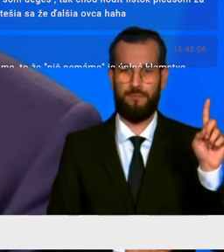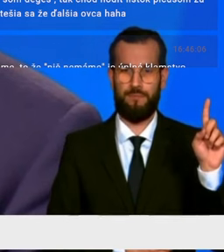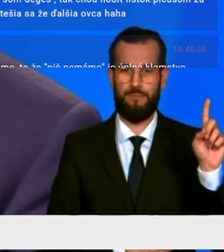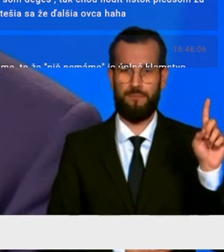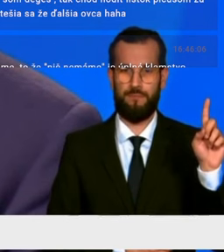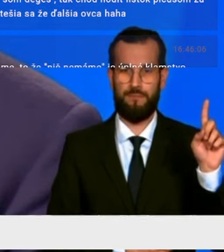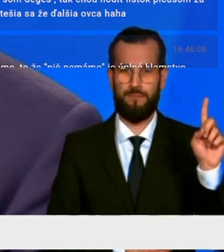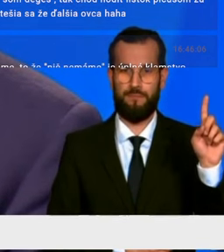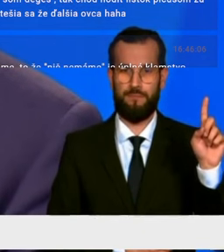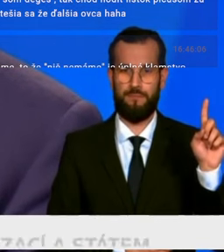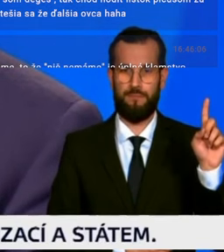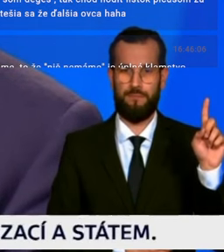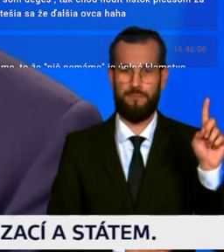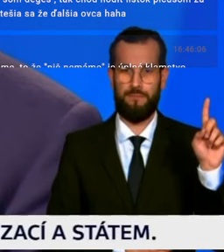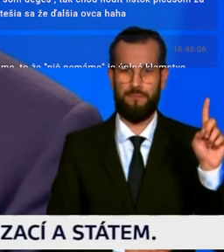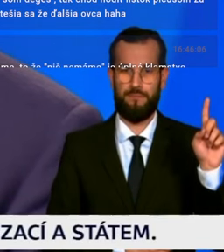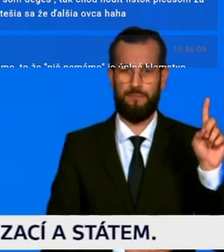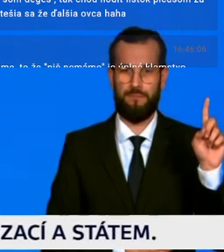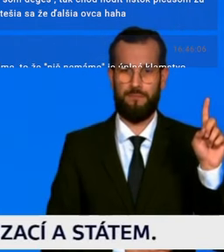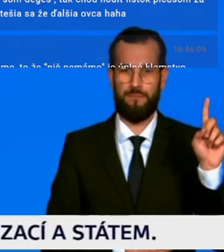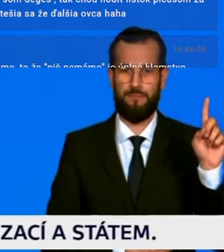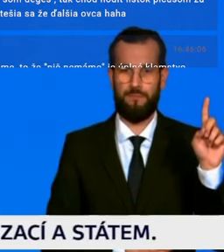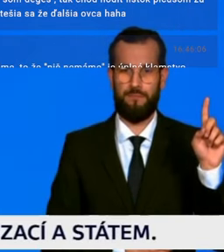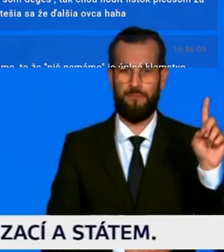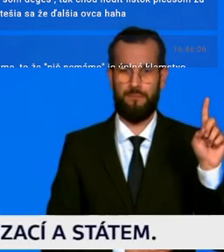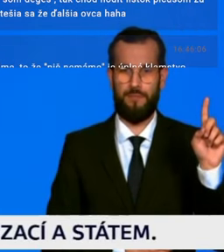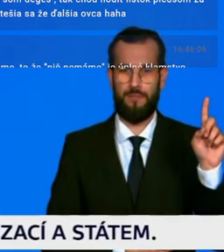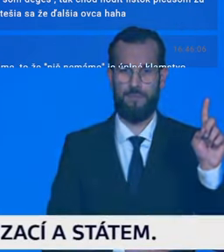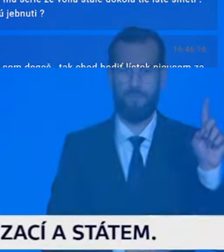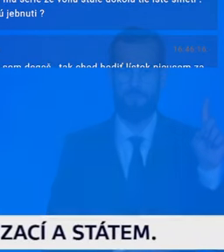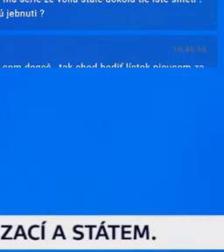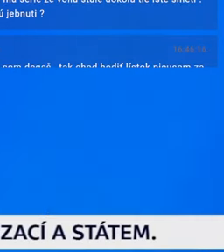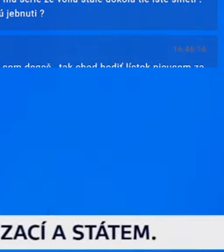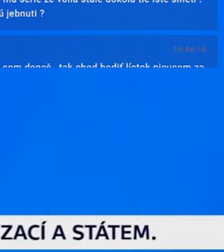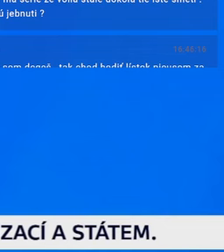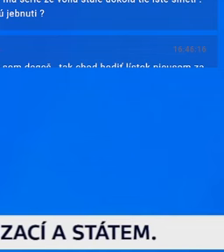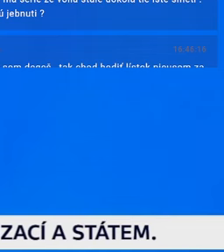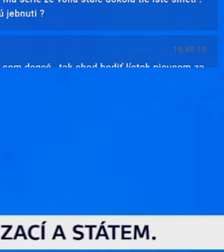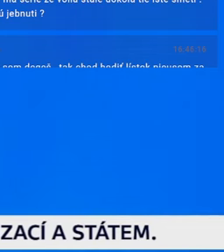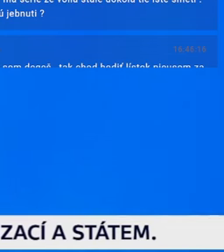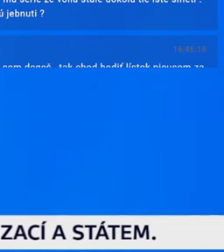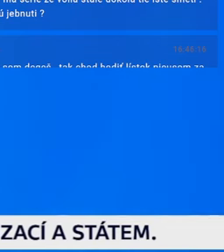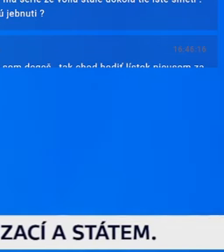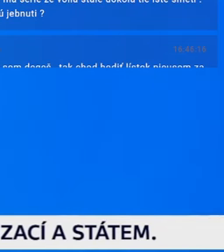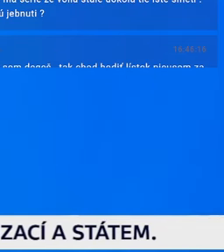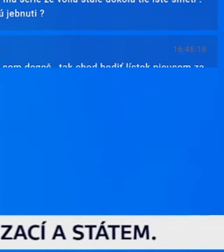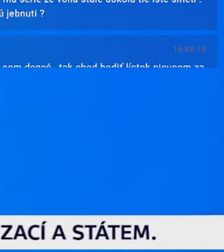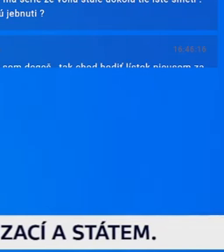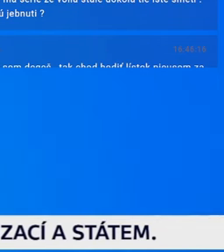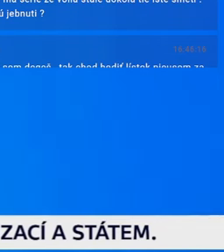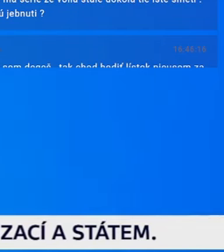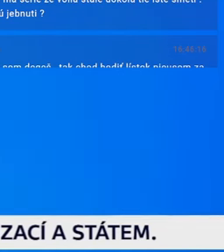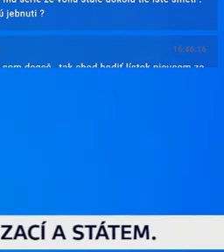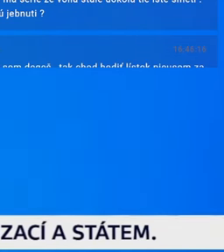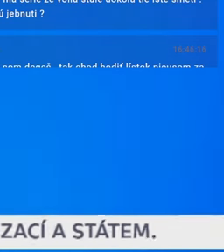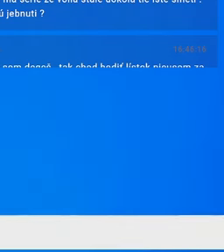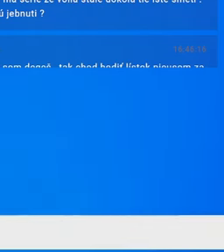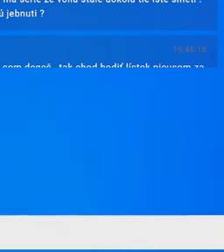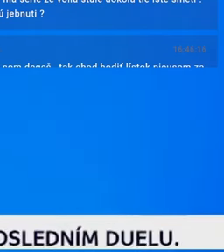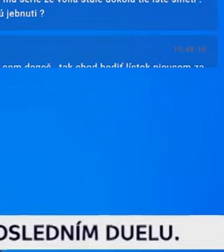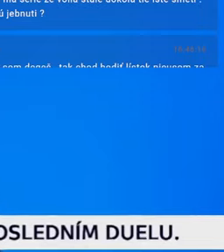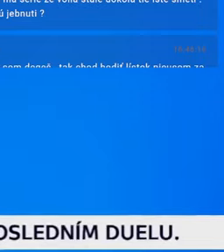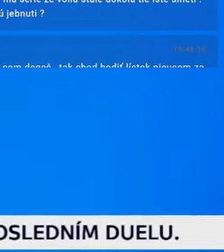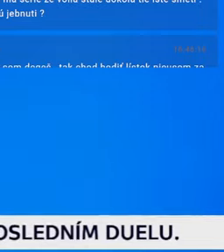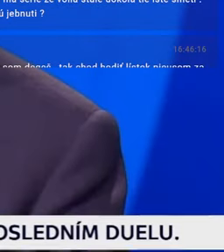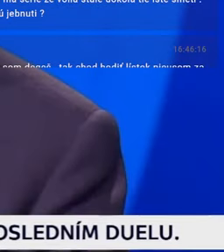držíte slovo ale prečo so súhlasom vlády ste vyviezli 500 miliónov zbraň za 500 miliónov zbrane na Ukrajinu od októbra so